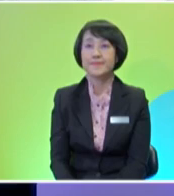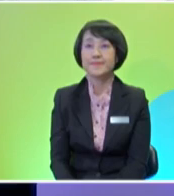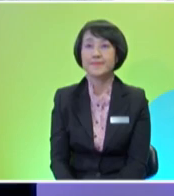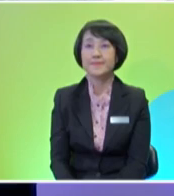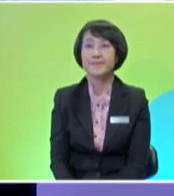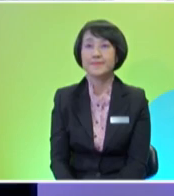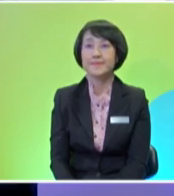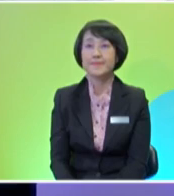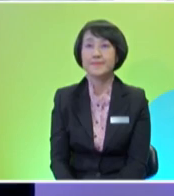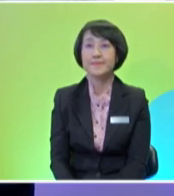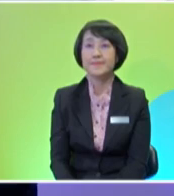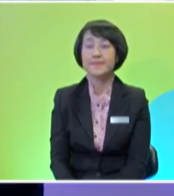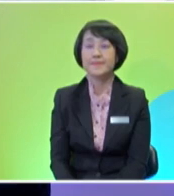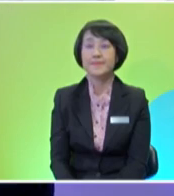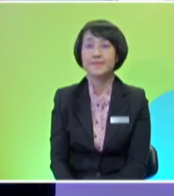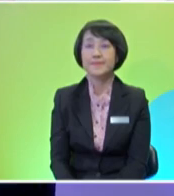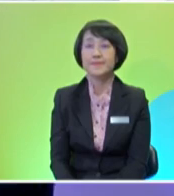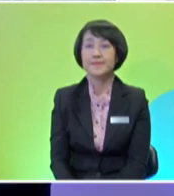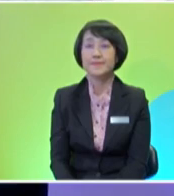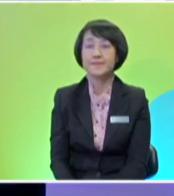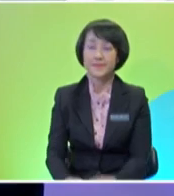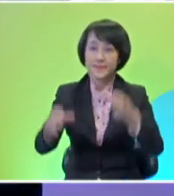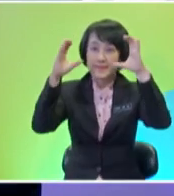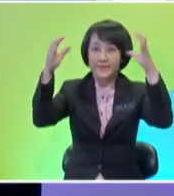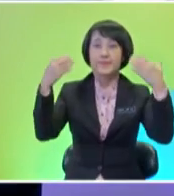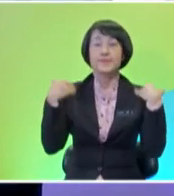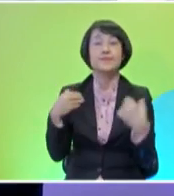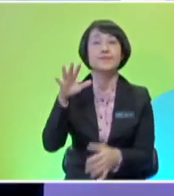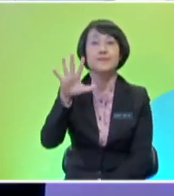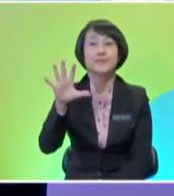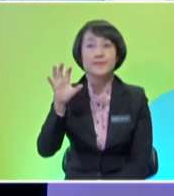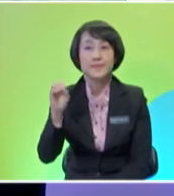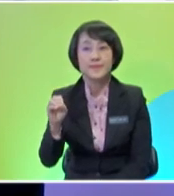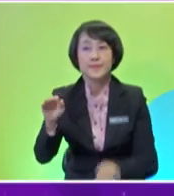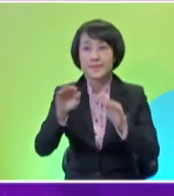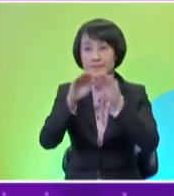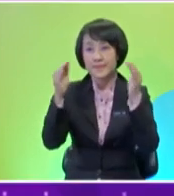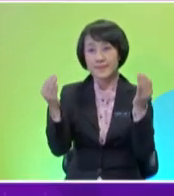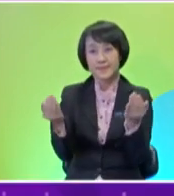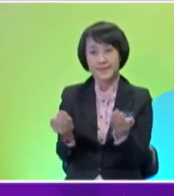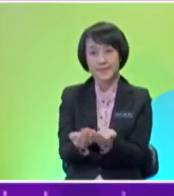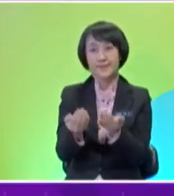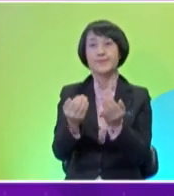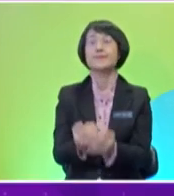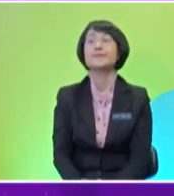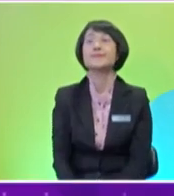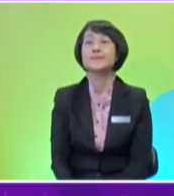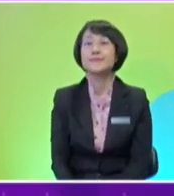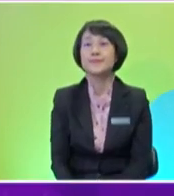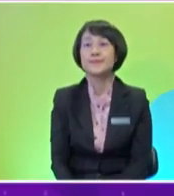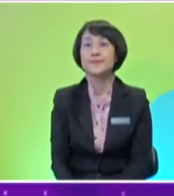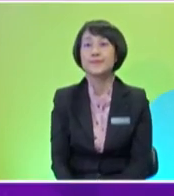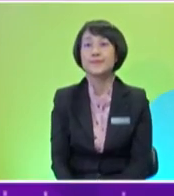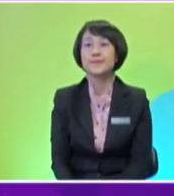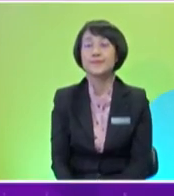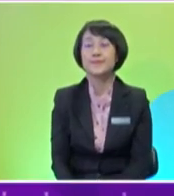soalnya oke sekarang Cikgu ada 50 bola 50 bola oke dan